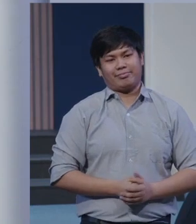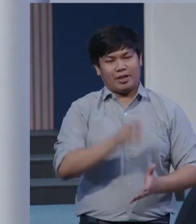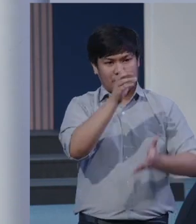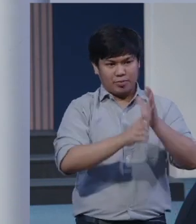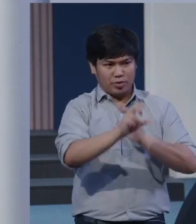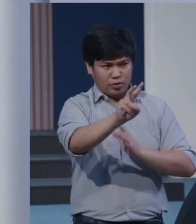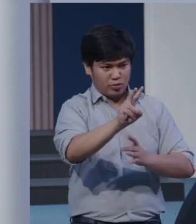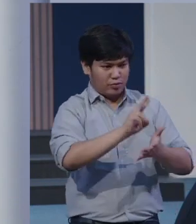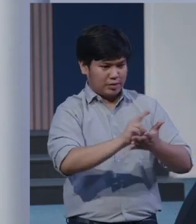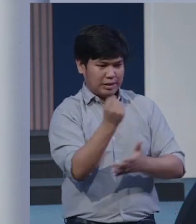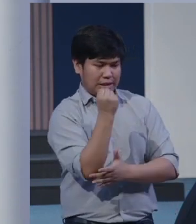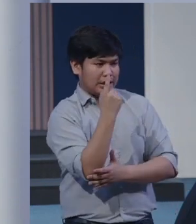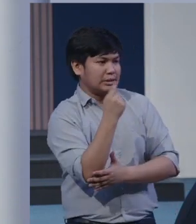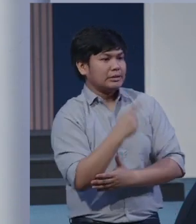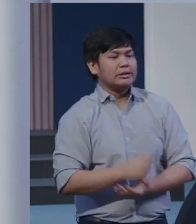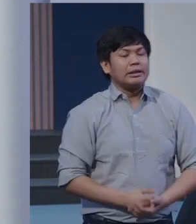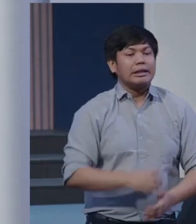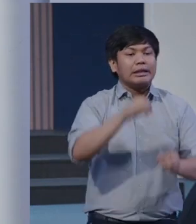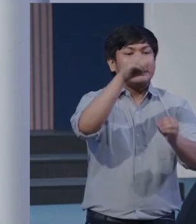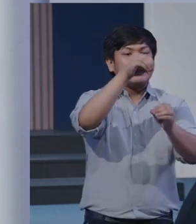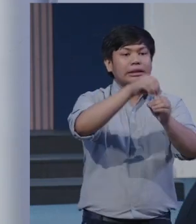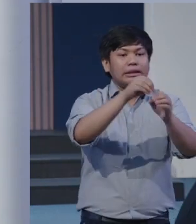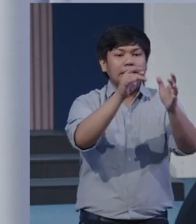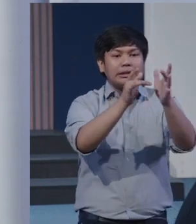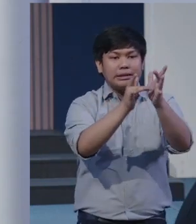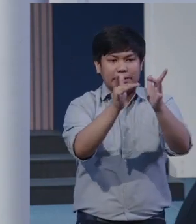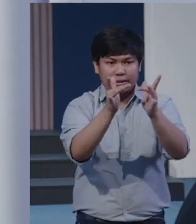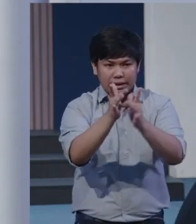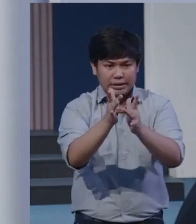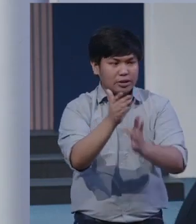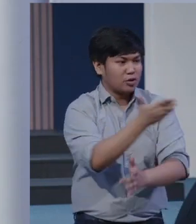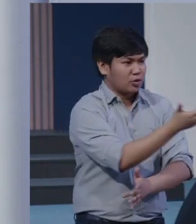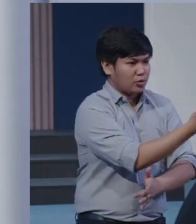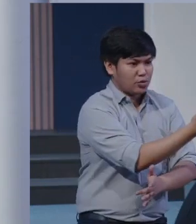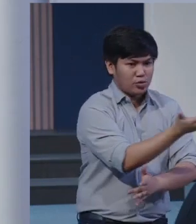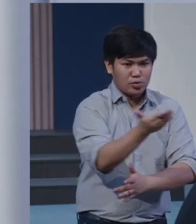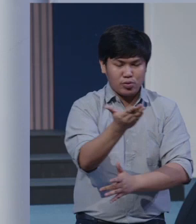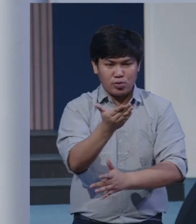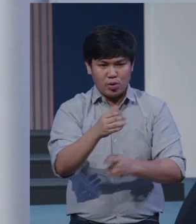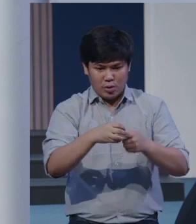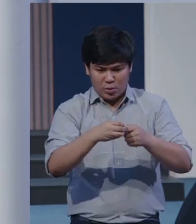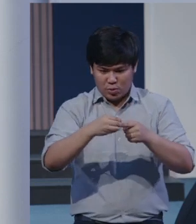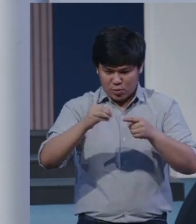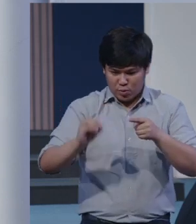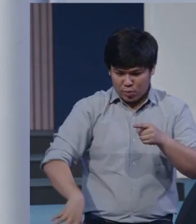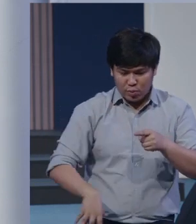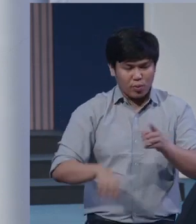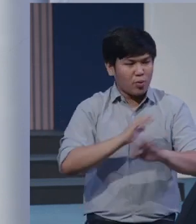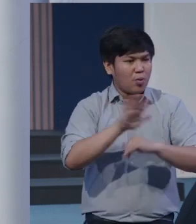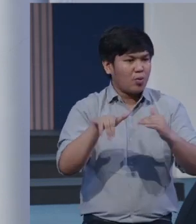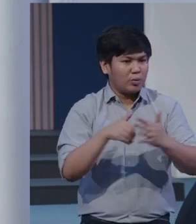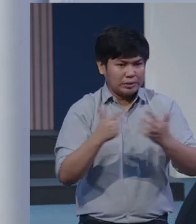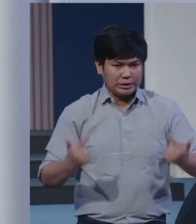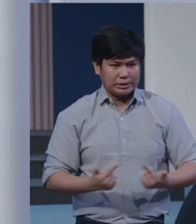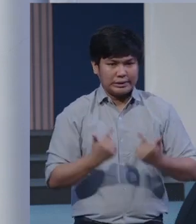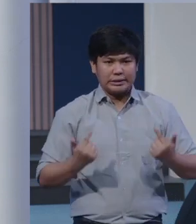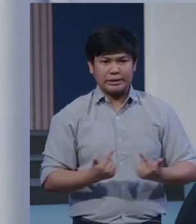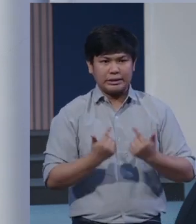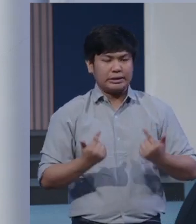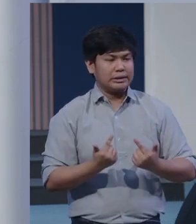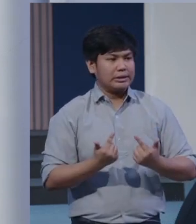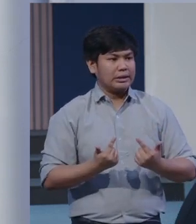12 in him also you were circumcised with the circumcision made without hands by